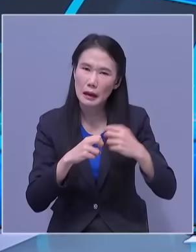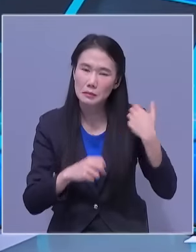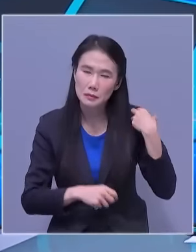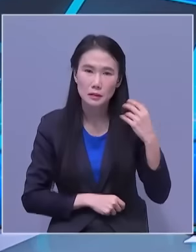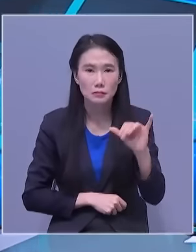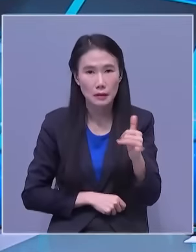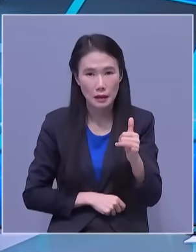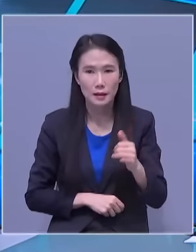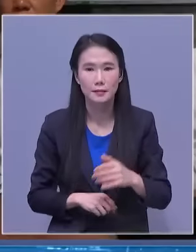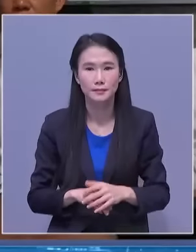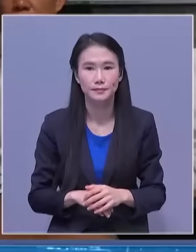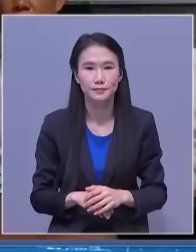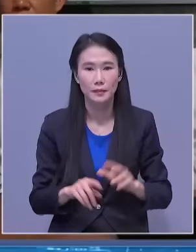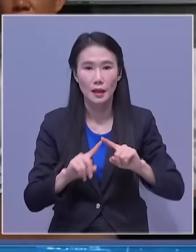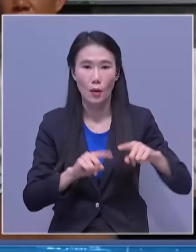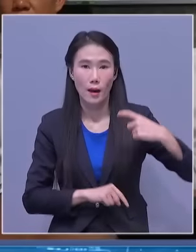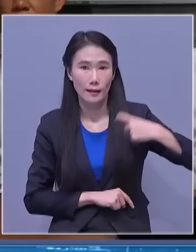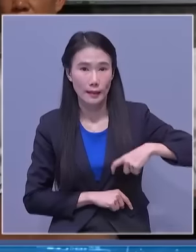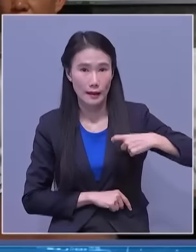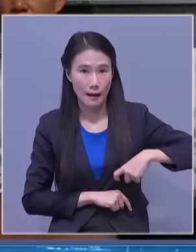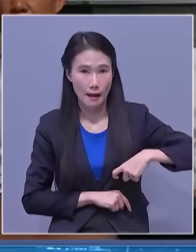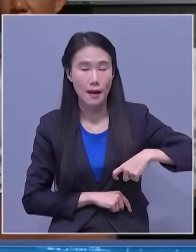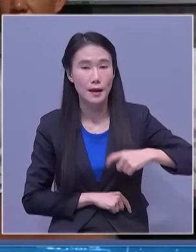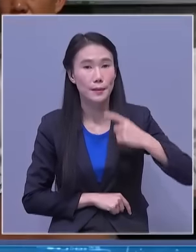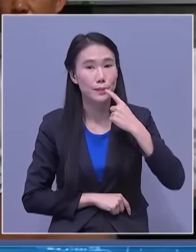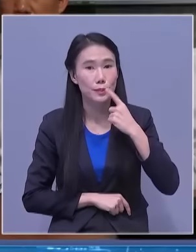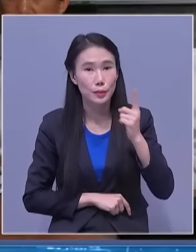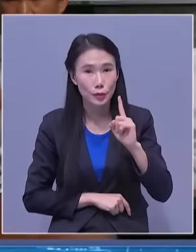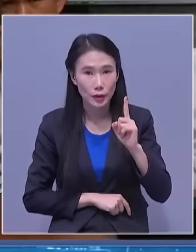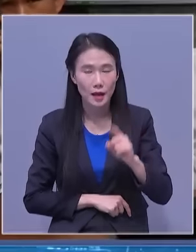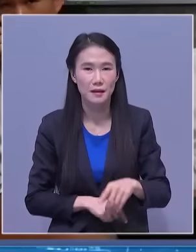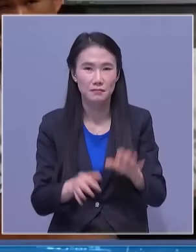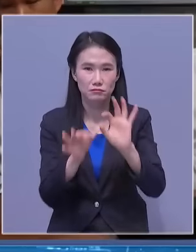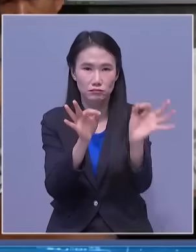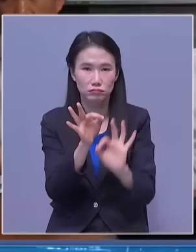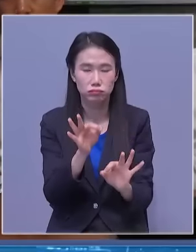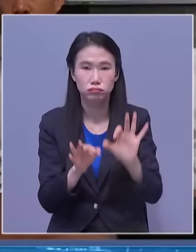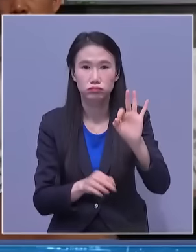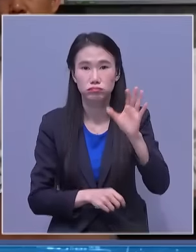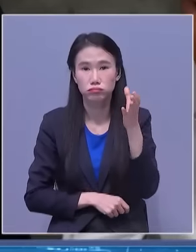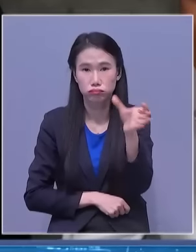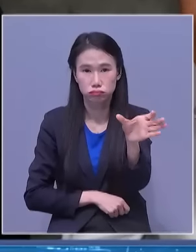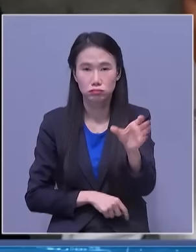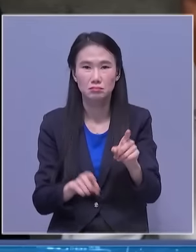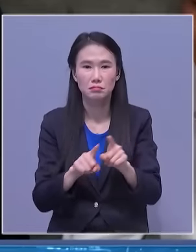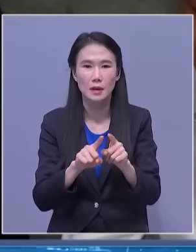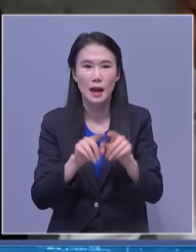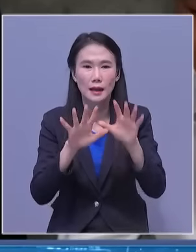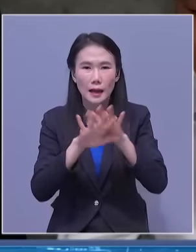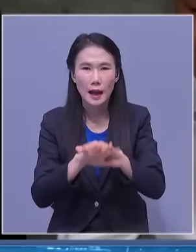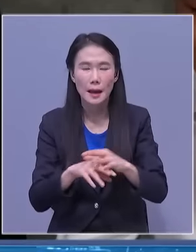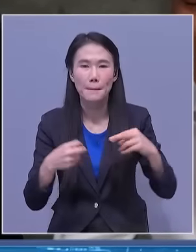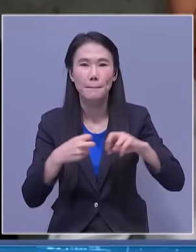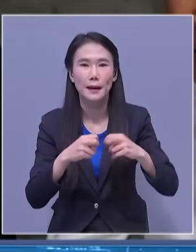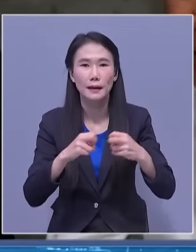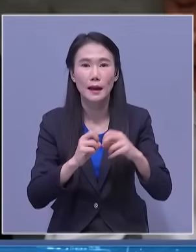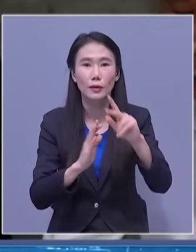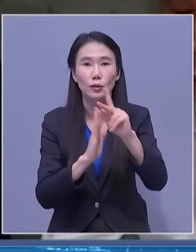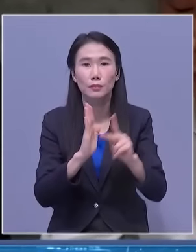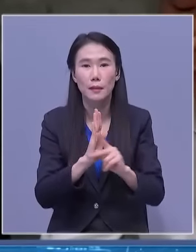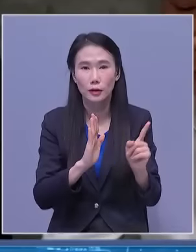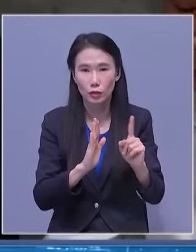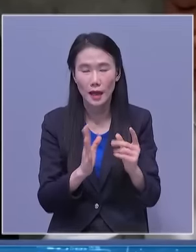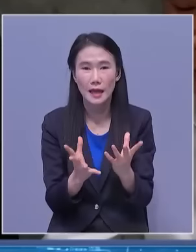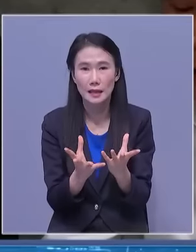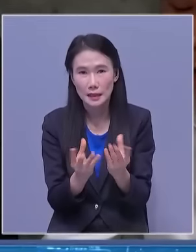แค่ไหนแต่มุมนึงนะคะทนายเดชากิตติวิทยานันท์เนี่ยออกมาโพสต์นะคบอกว่าคือกรณีเรื่องของมรดกเนี่ยมันเป็นเรื่องของพ่อ